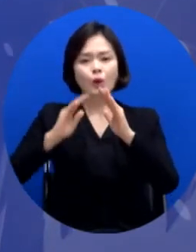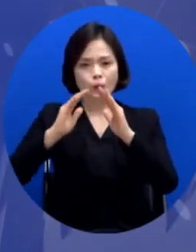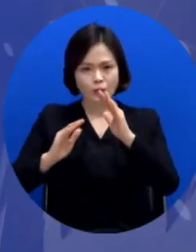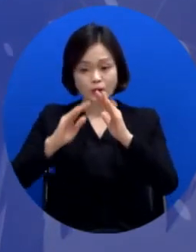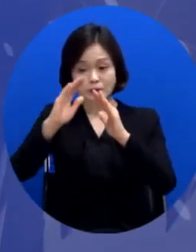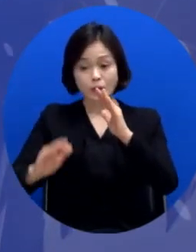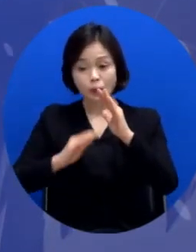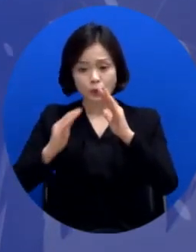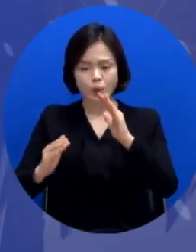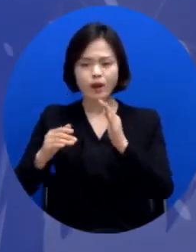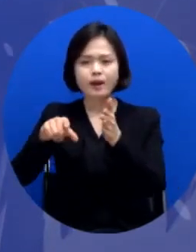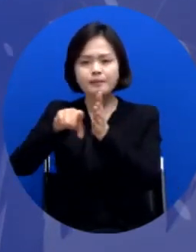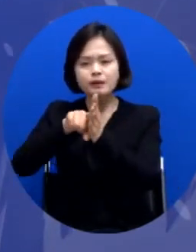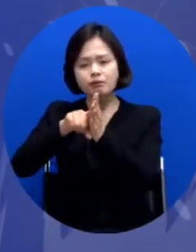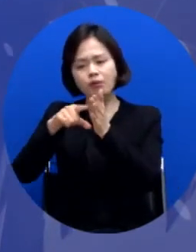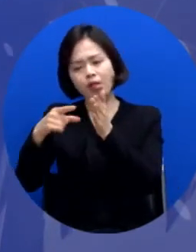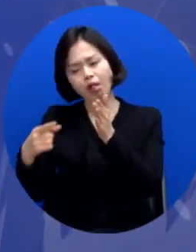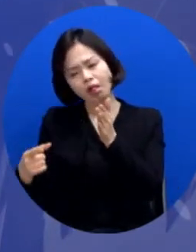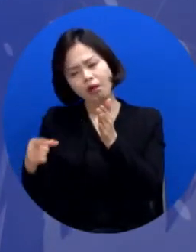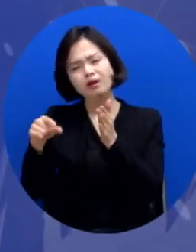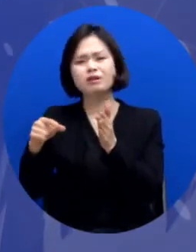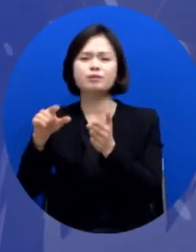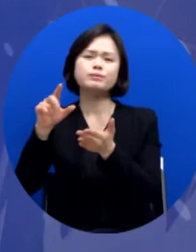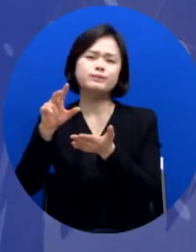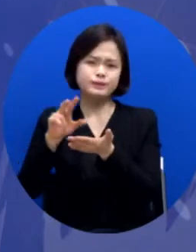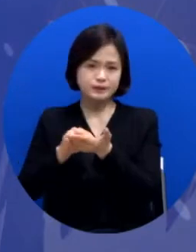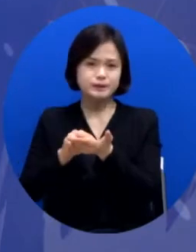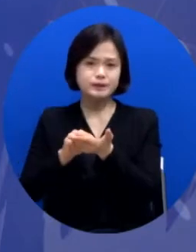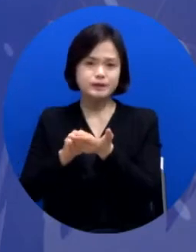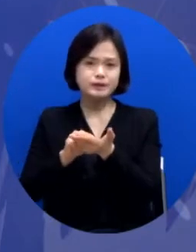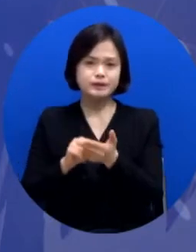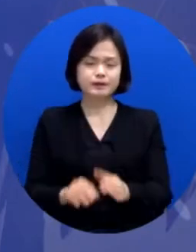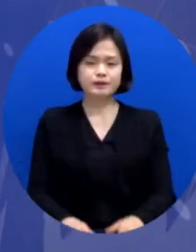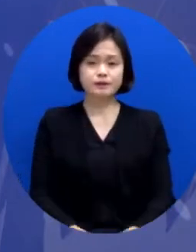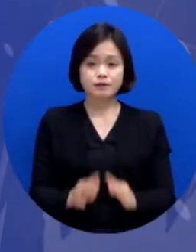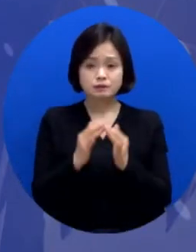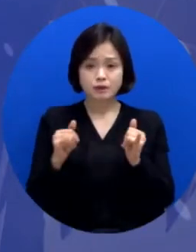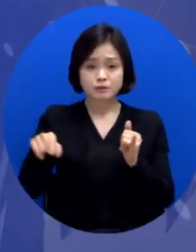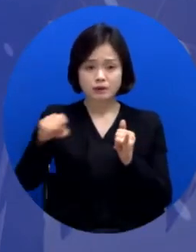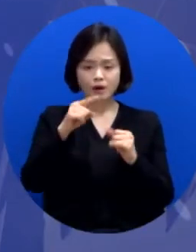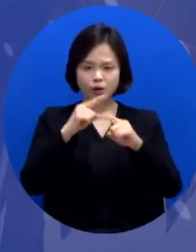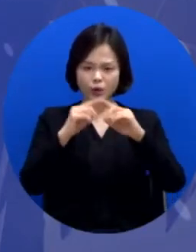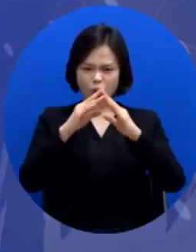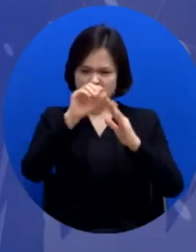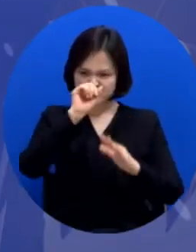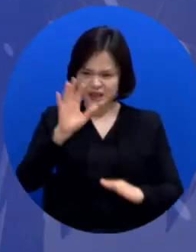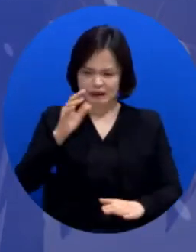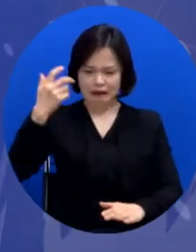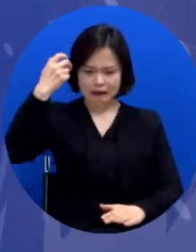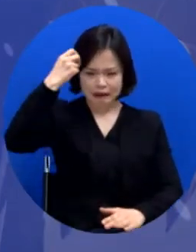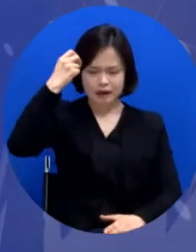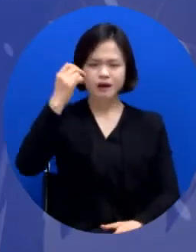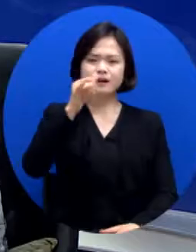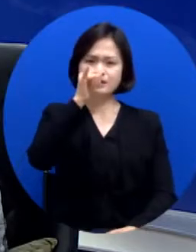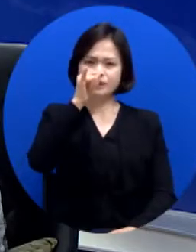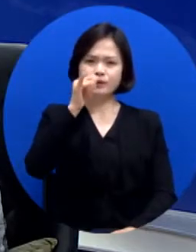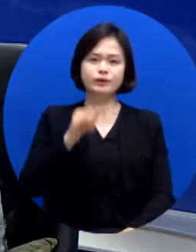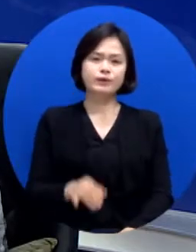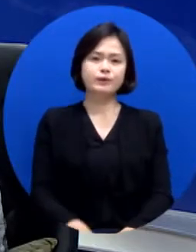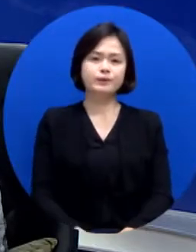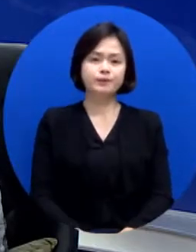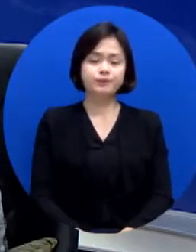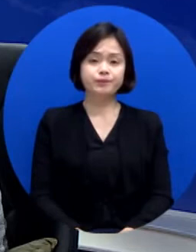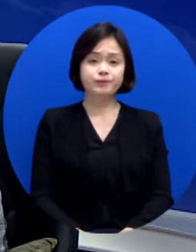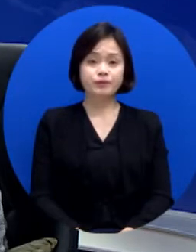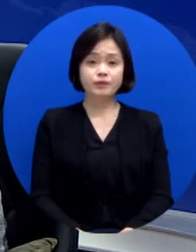부정적인 인식 부정적인 보도가 확산되면서 혐오시설로 인식하는 경향이 높아지고 있는 것이냐 몹 액션이 보급된 다고는 하지만